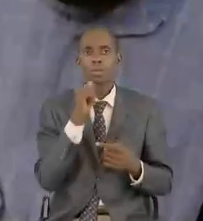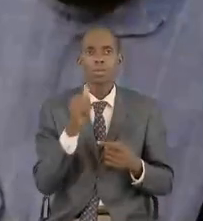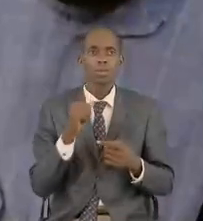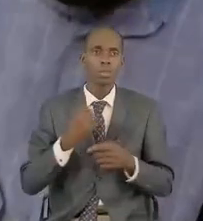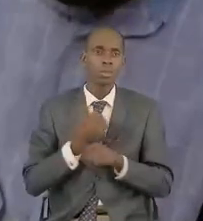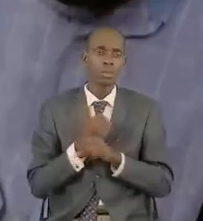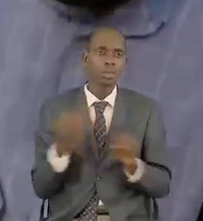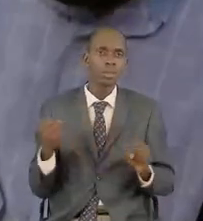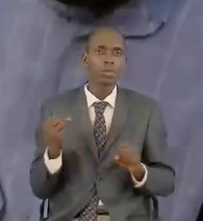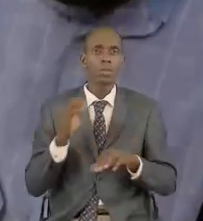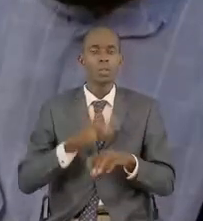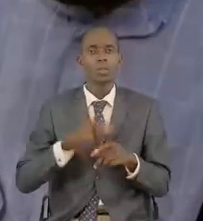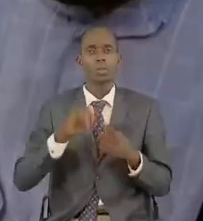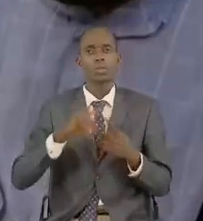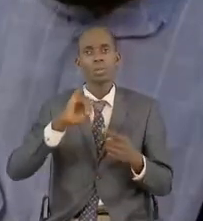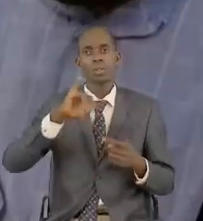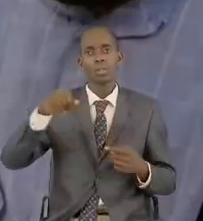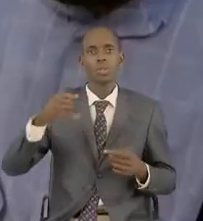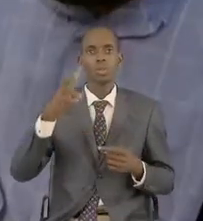vers les Juifs